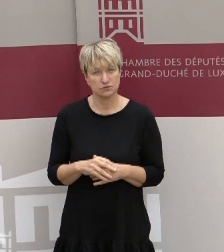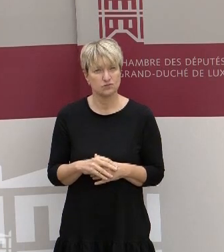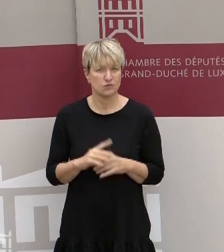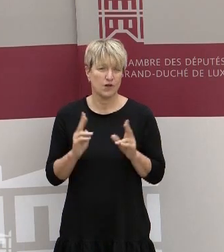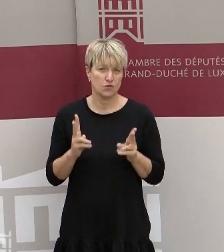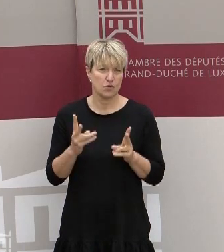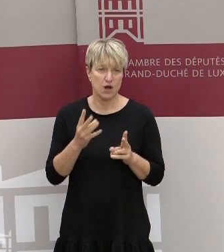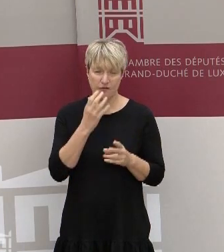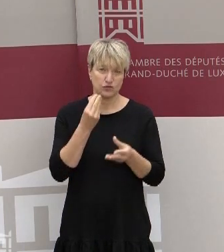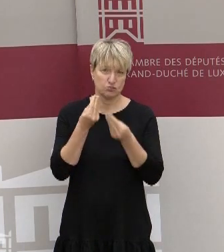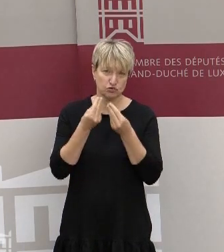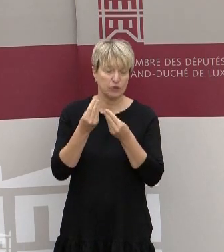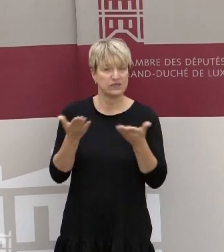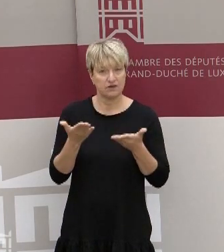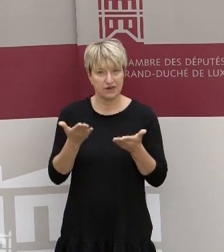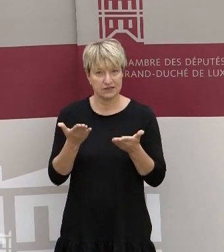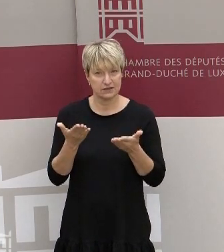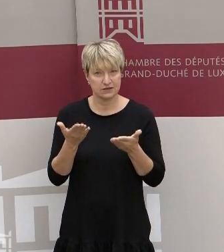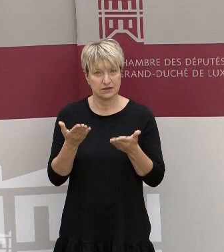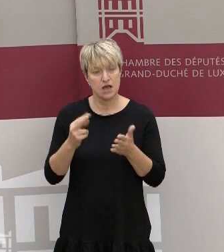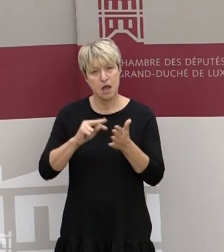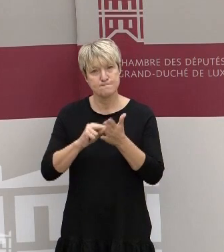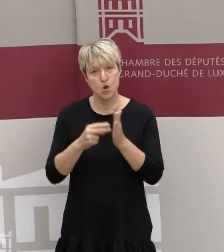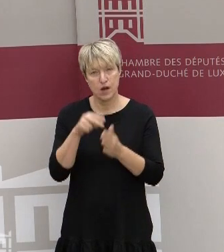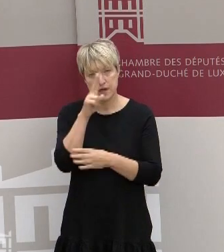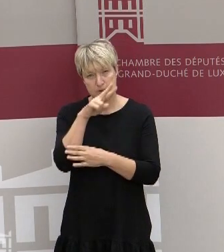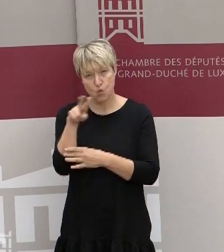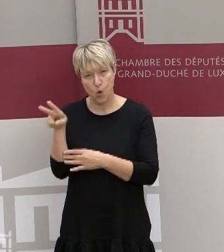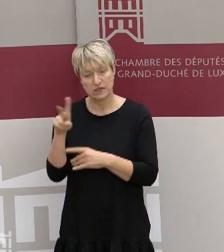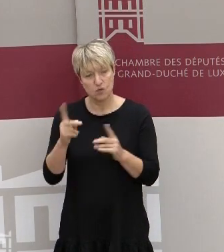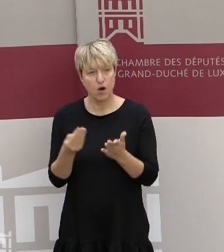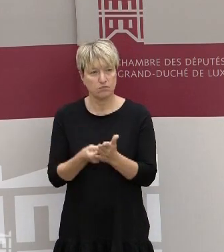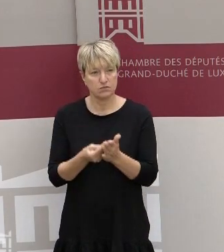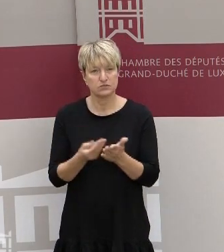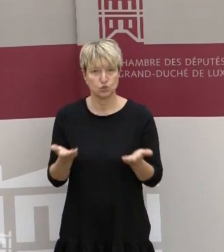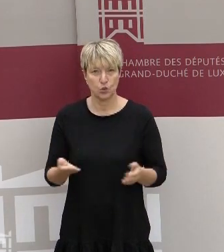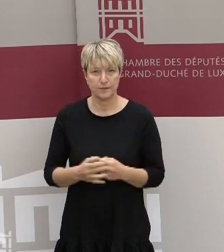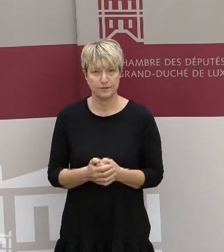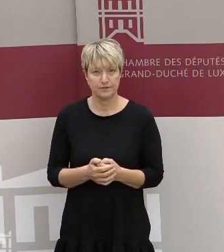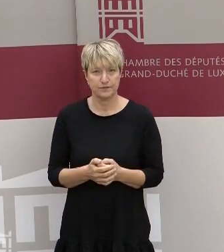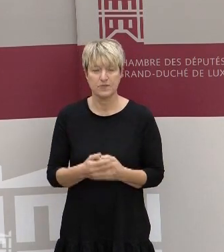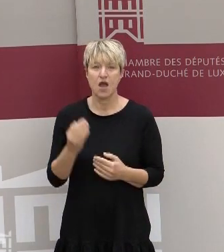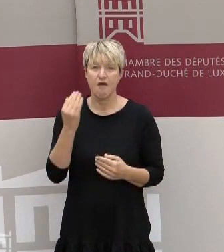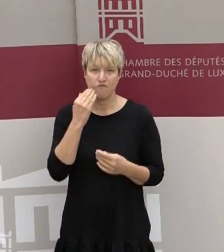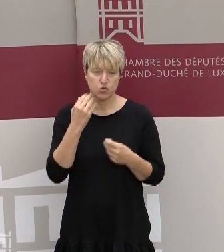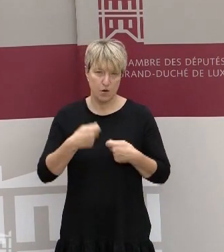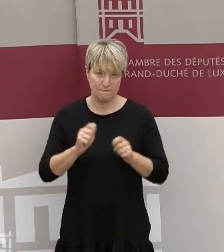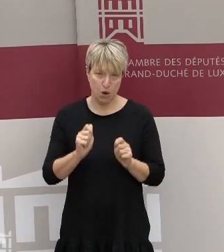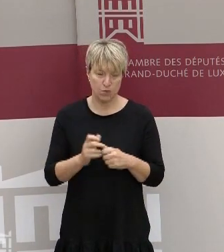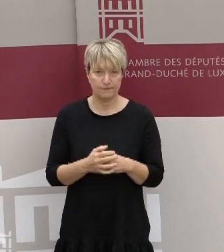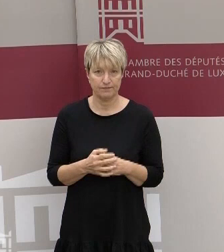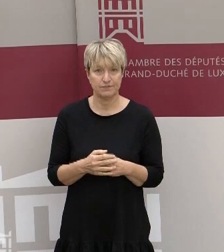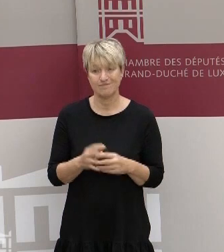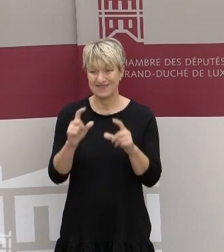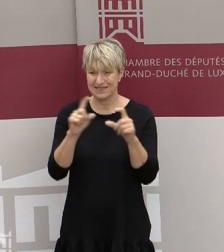Politmonitor zitieren, der denkt dir, dass das Logement. Beim Thema Logement kann ich sagen, dass die